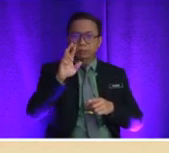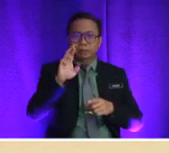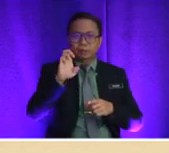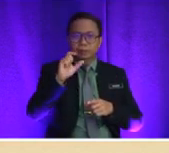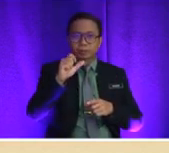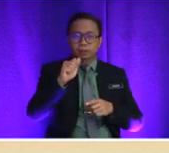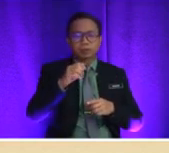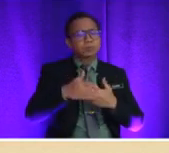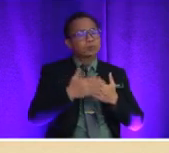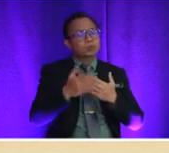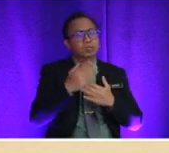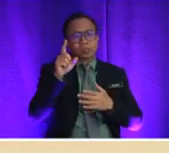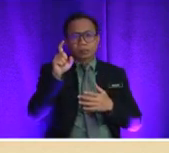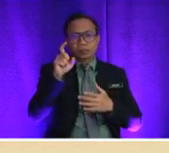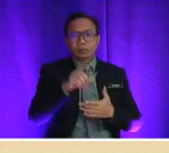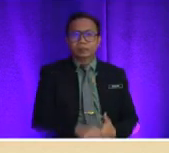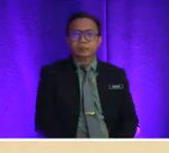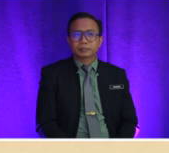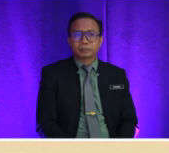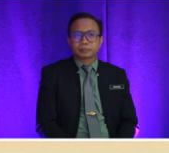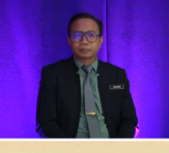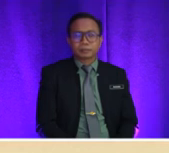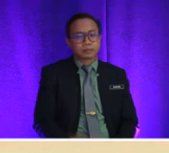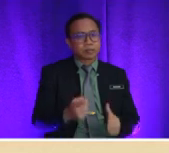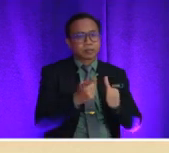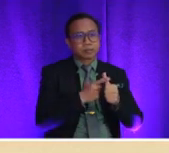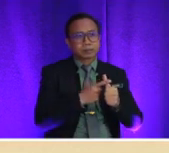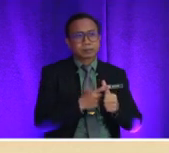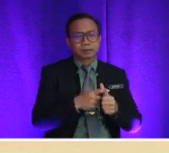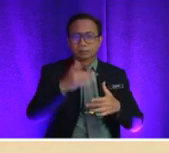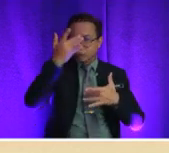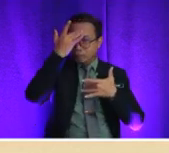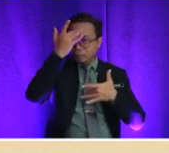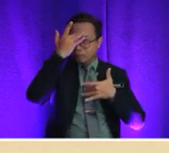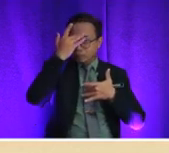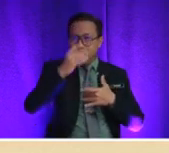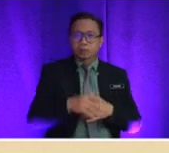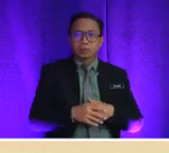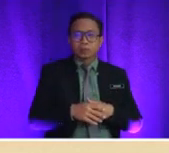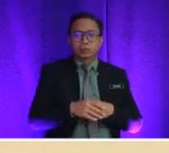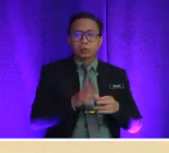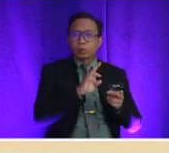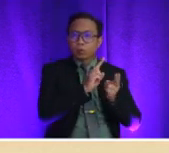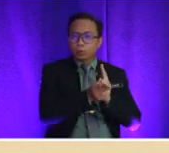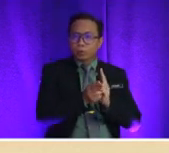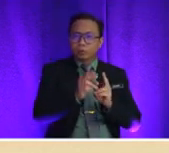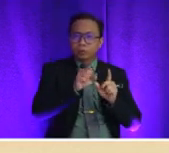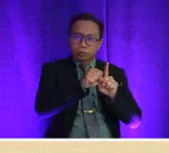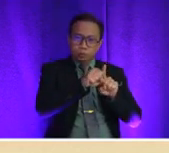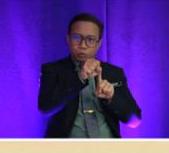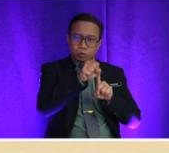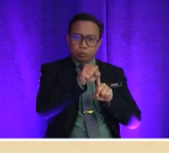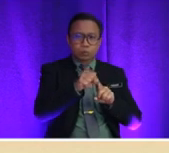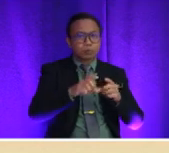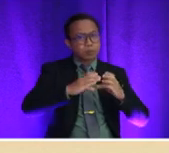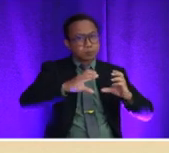kita minta dua kan oke yang pertama adalah penyakit dan perubahan suhu yang mendadak Oke ini adalah